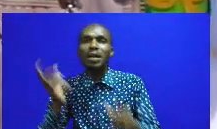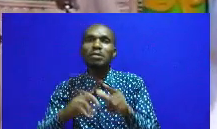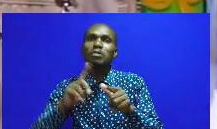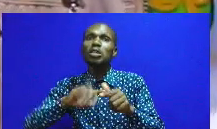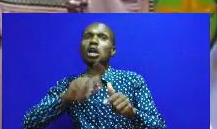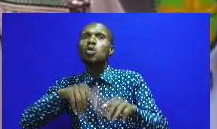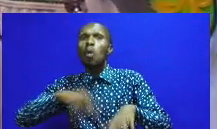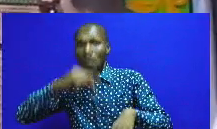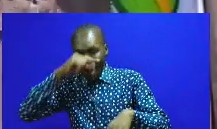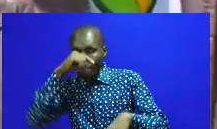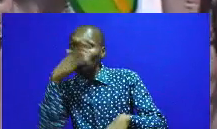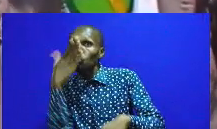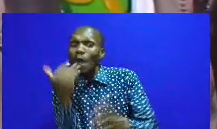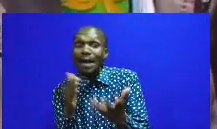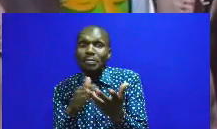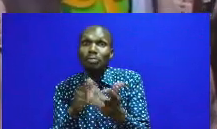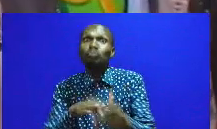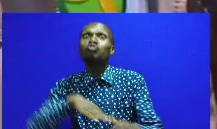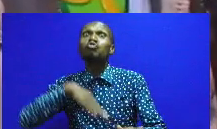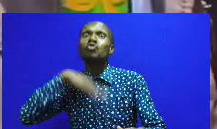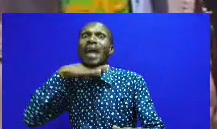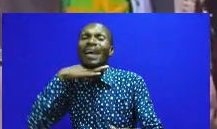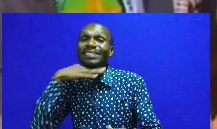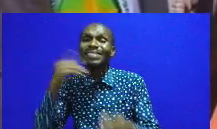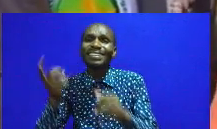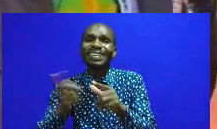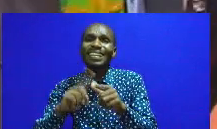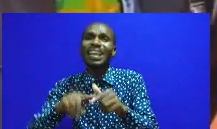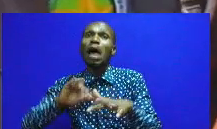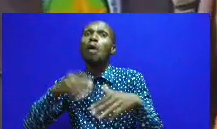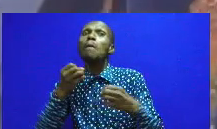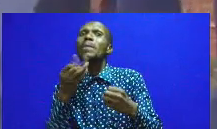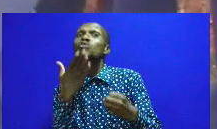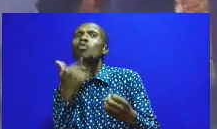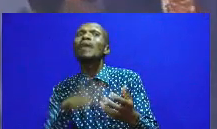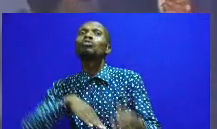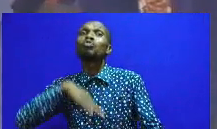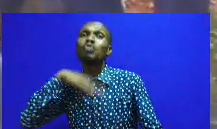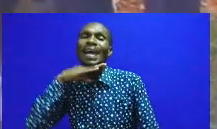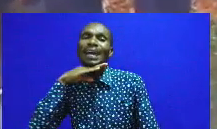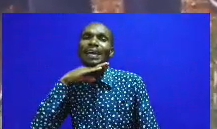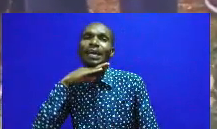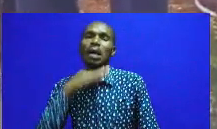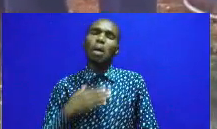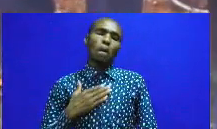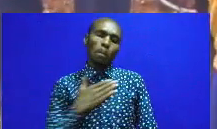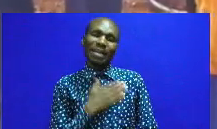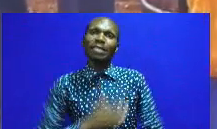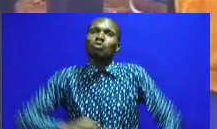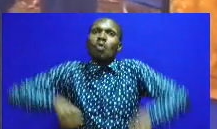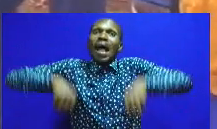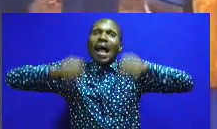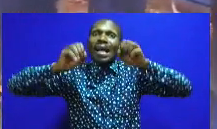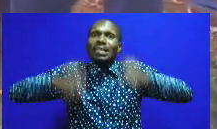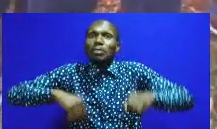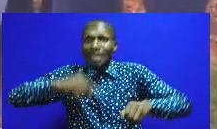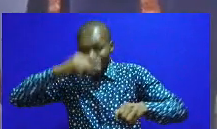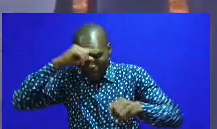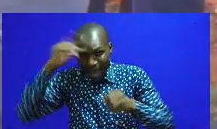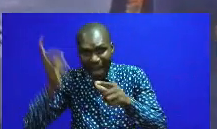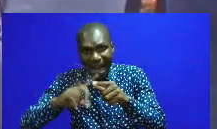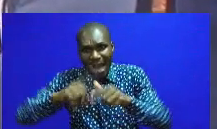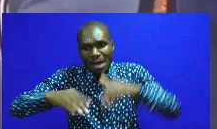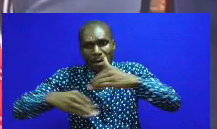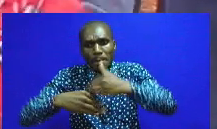nande serikali muka kane tiwe sebo tikare muka ambere nande mbare nga mutagete bako mwanjira nirenga serikali ya itoti geto